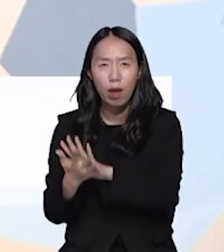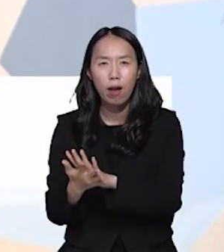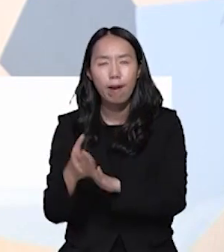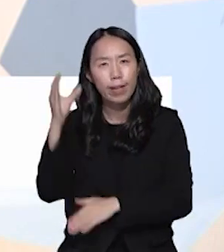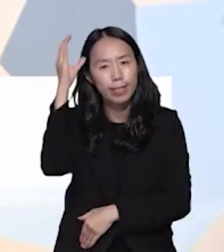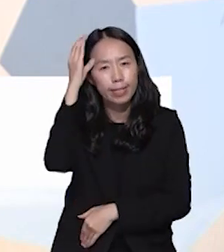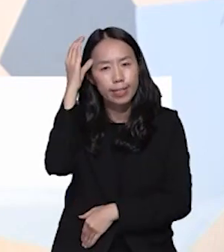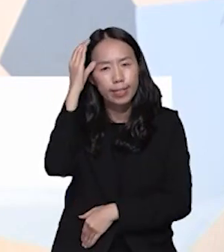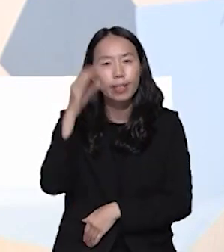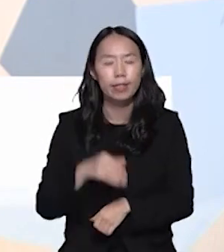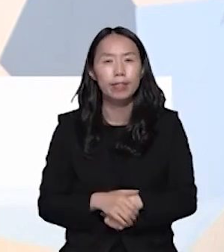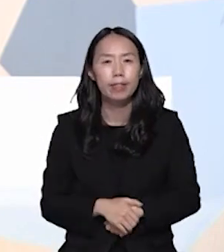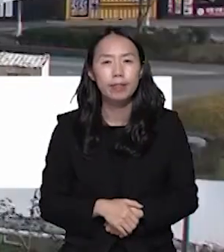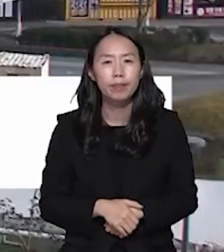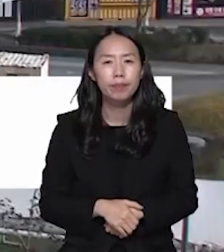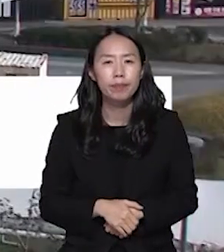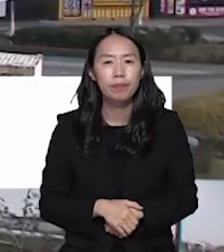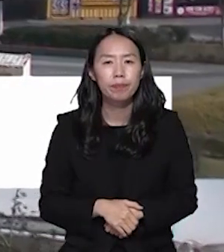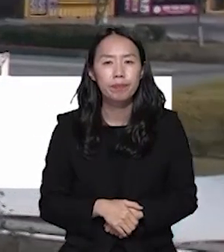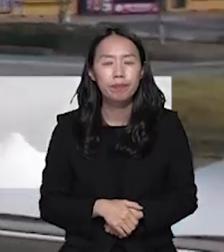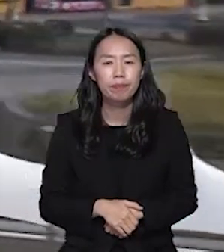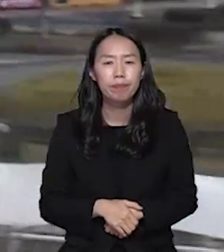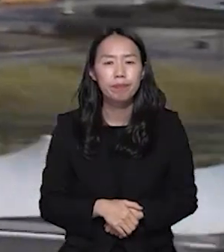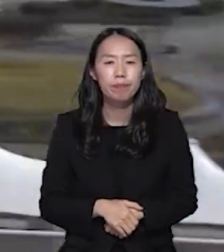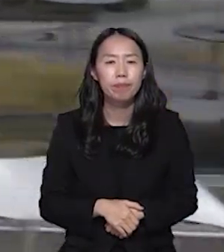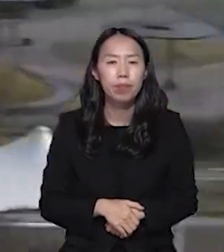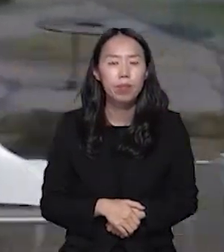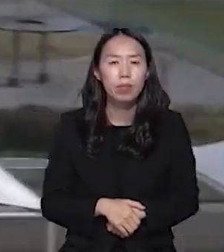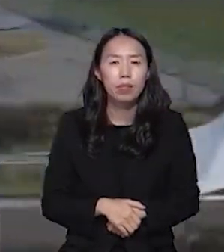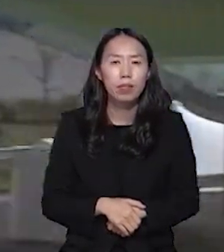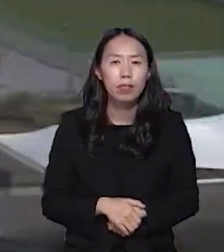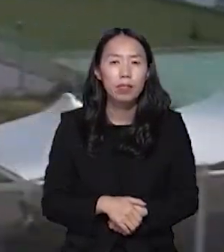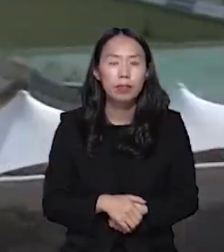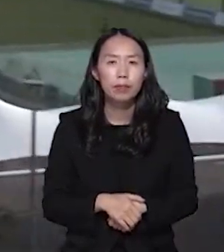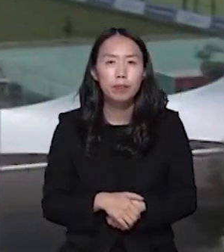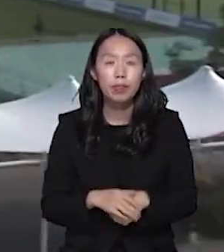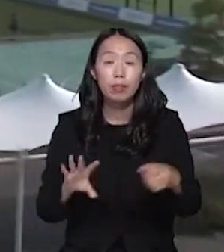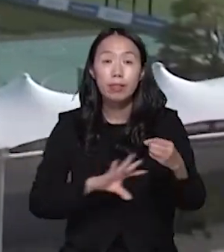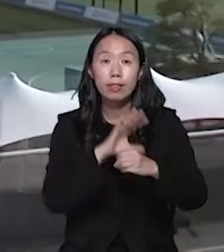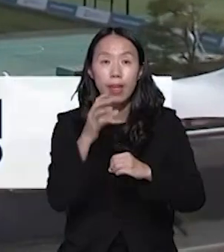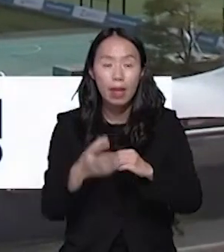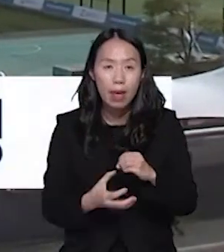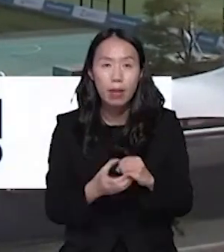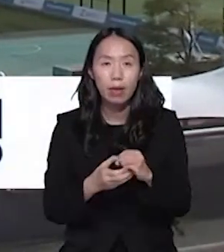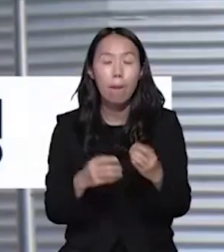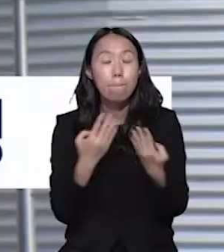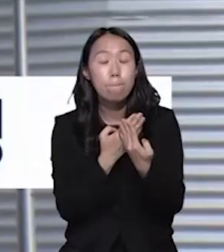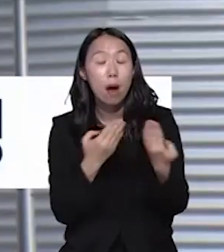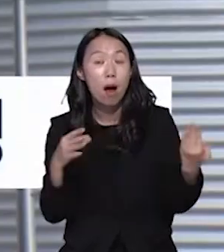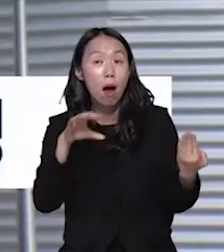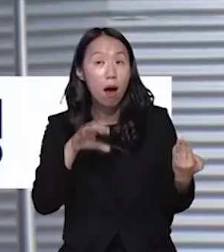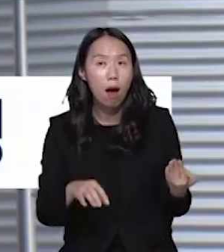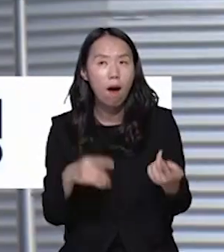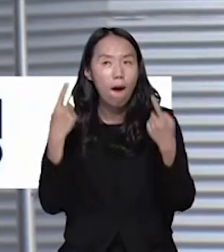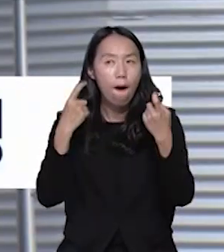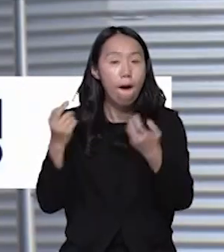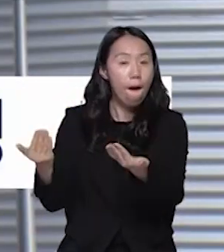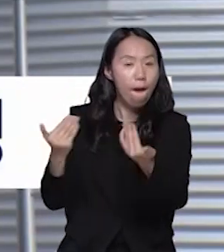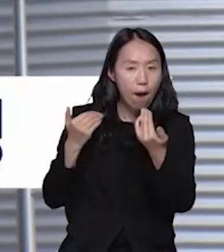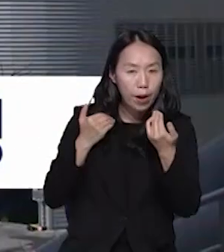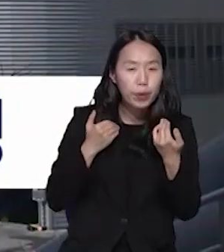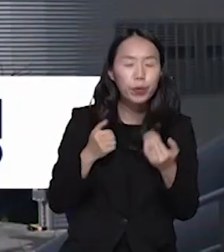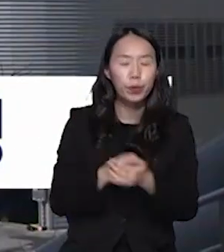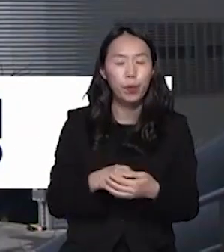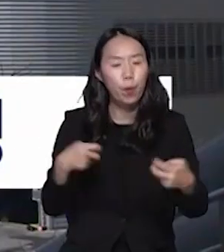주기를 우리는 요구를 하고 있고요 엑스포시는 세계 박람회장의 관광객을 유치하는 집객 시설과